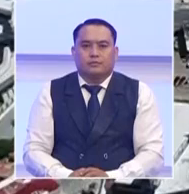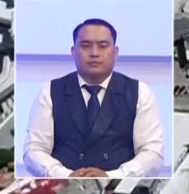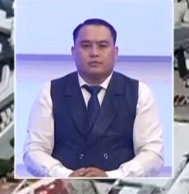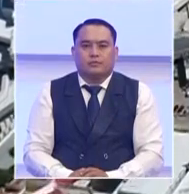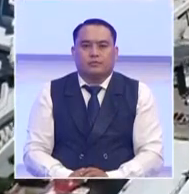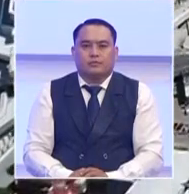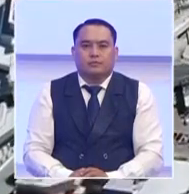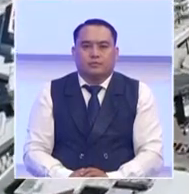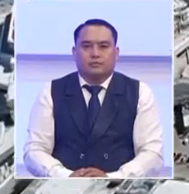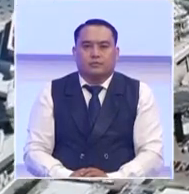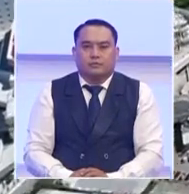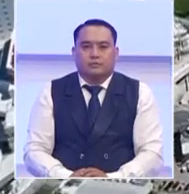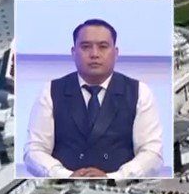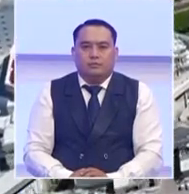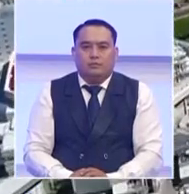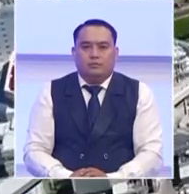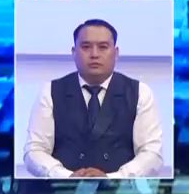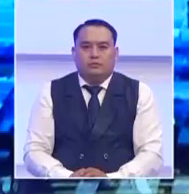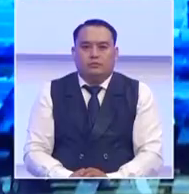дайындаған Меруерт Қытырбайқызы, Жетісу арнасы.